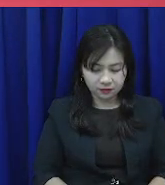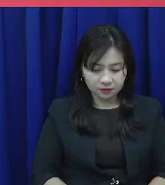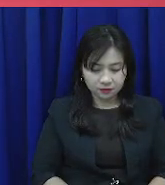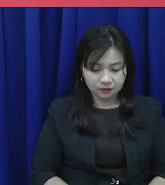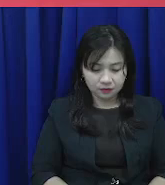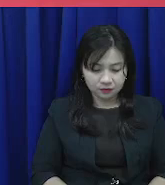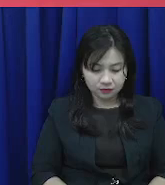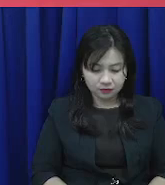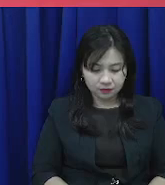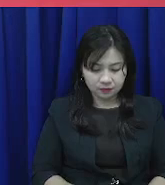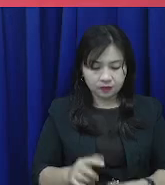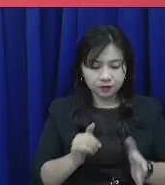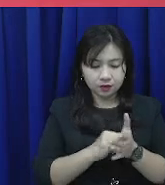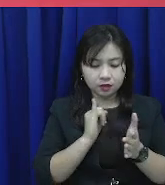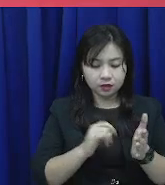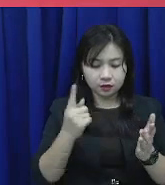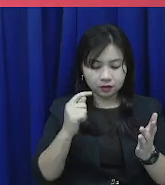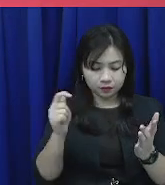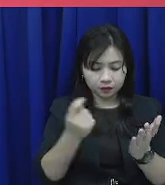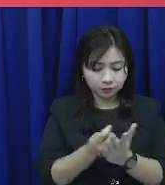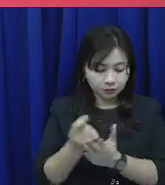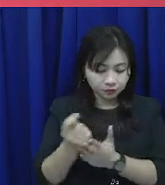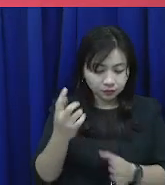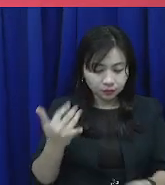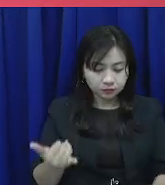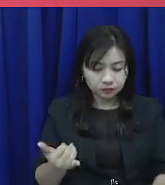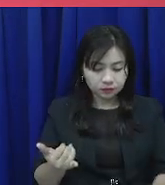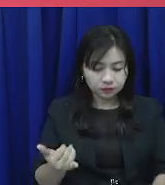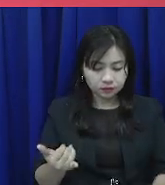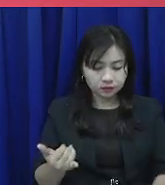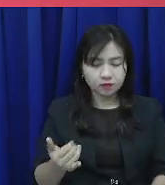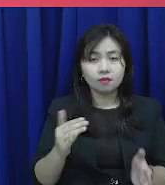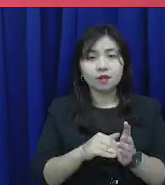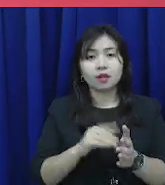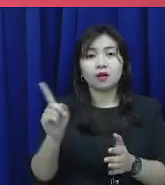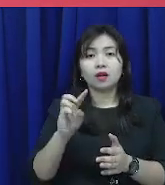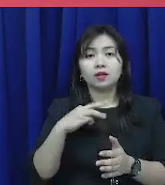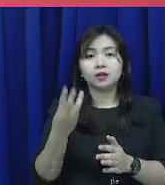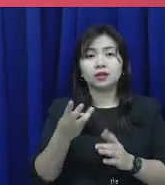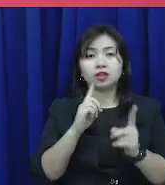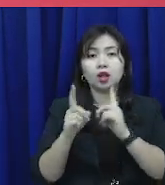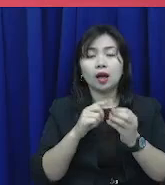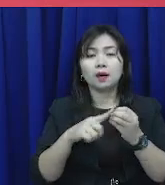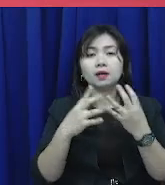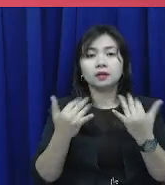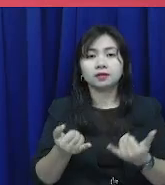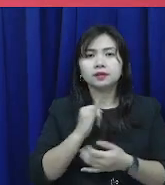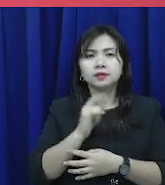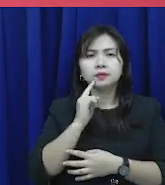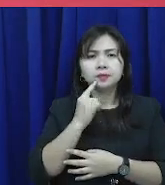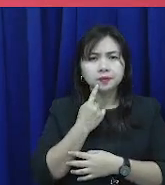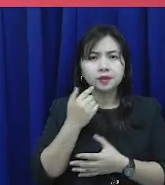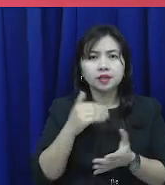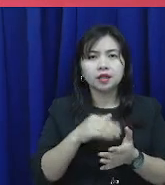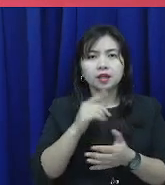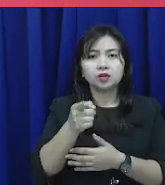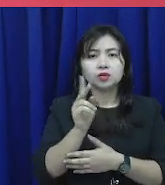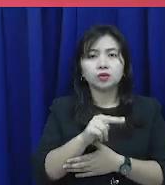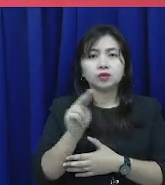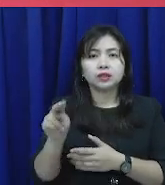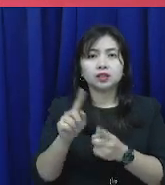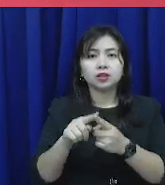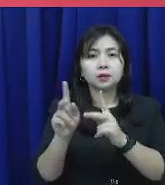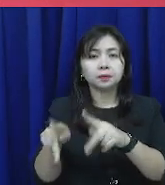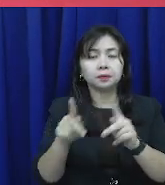you see This is the truth bre ang pinag-uusapan po natin dito ay seryoso bagay Sabi ko po sa inyo You have to take cultivation